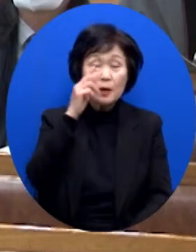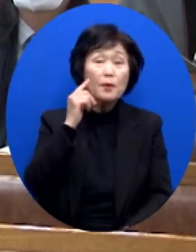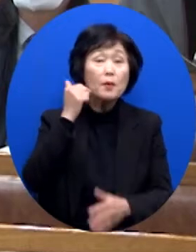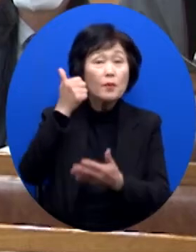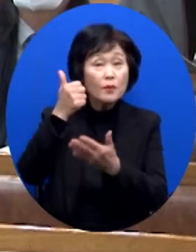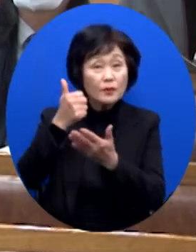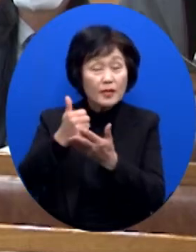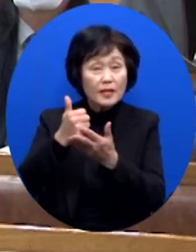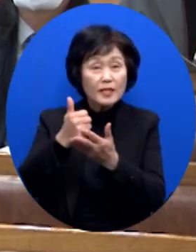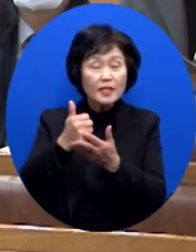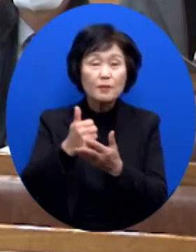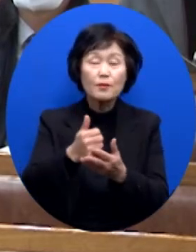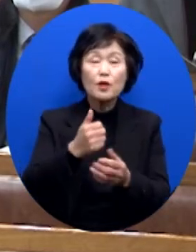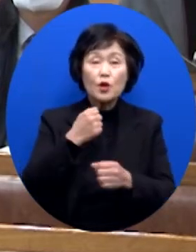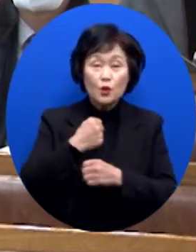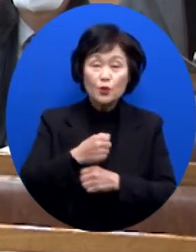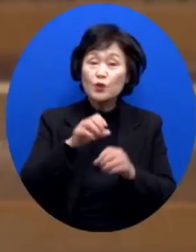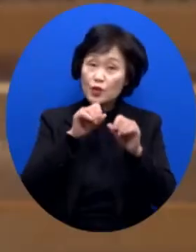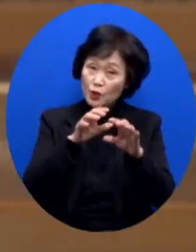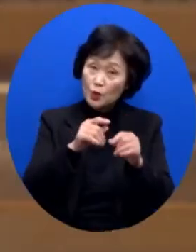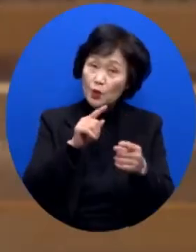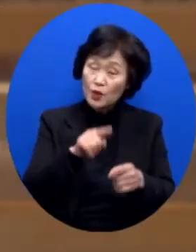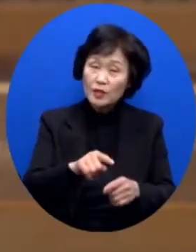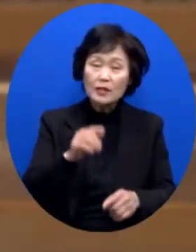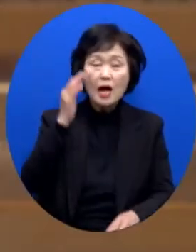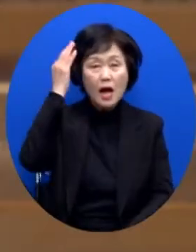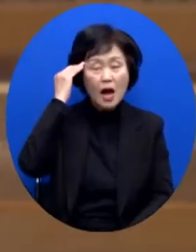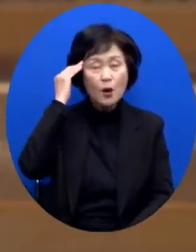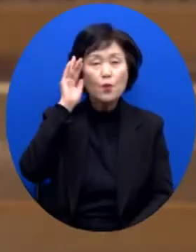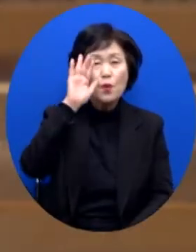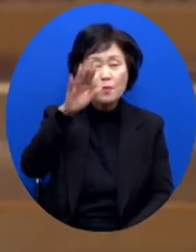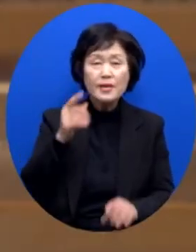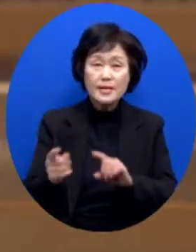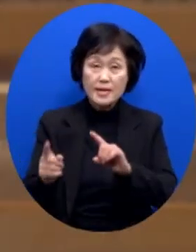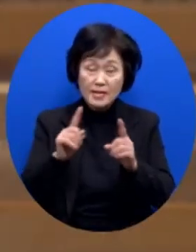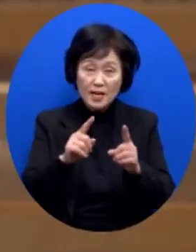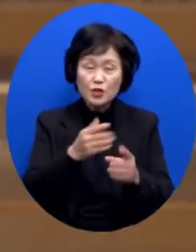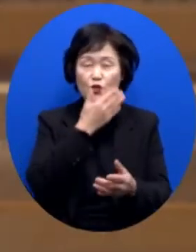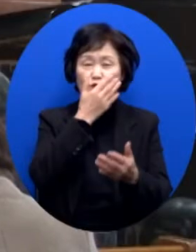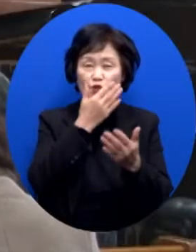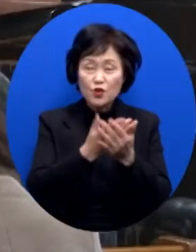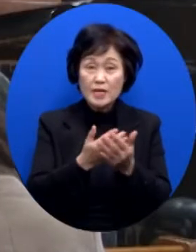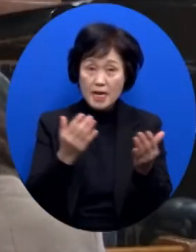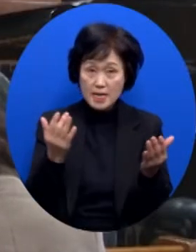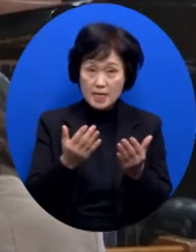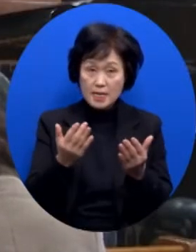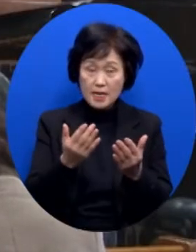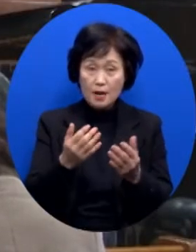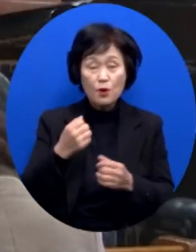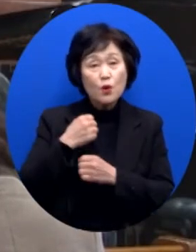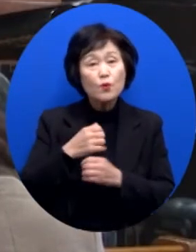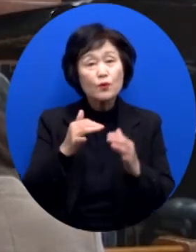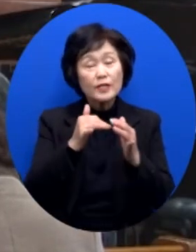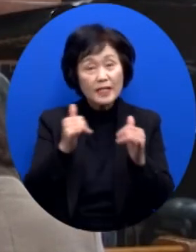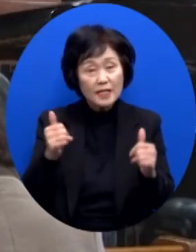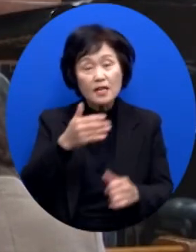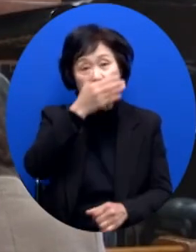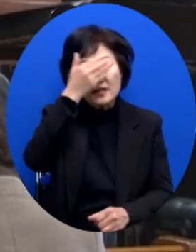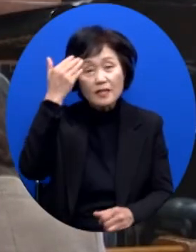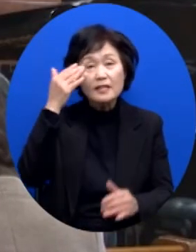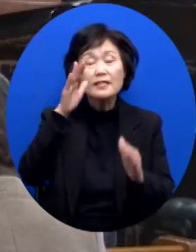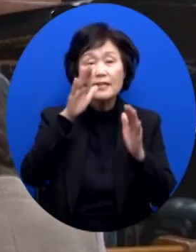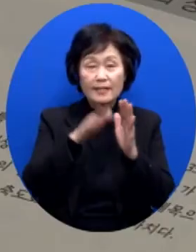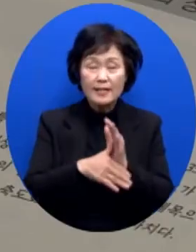장병들이 청년의 때에 예수를 믿고 거룩한 하나님의 꿈을 볼 수 있도록 지속적인 관심과 지원을 요청했습니다